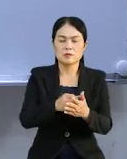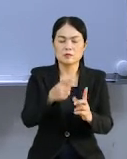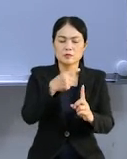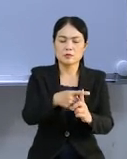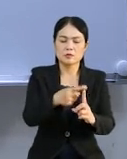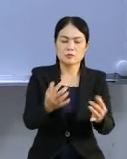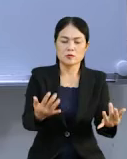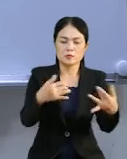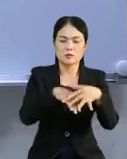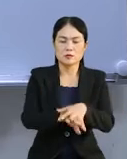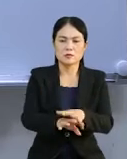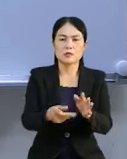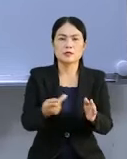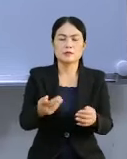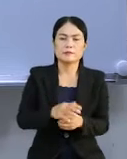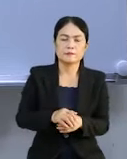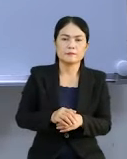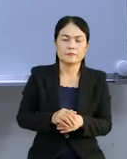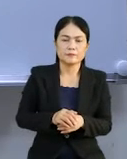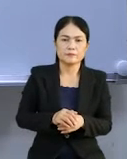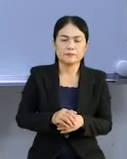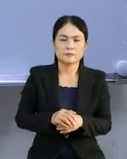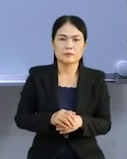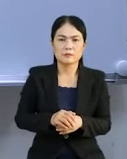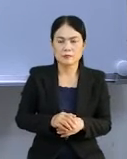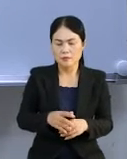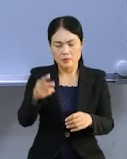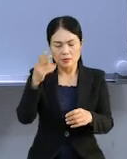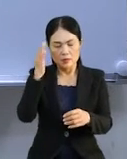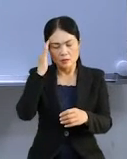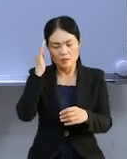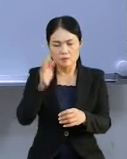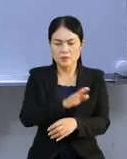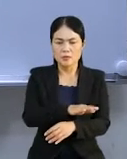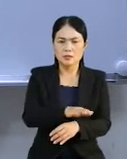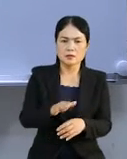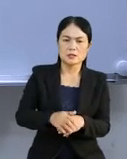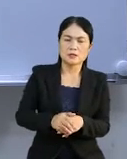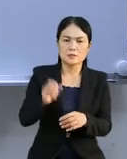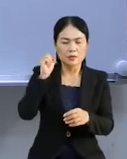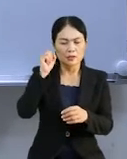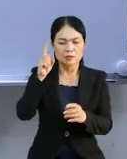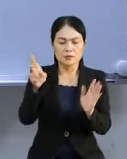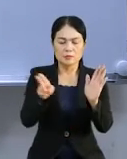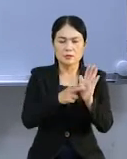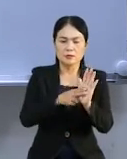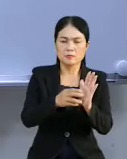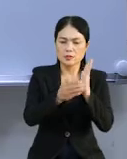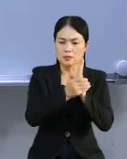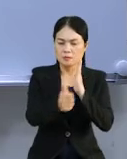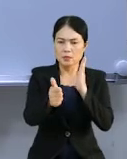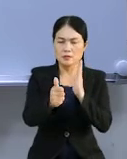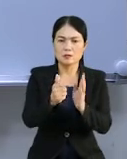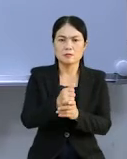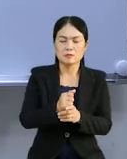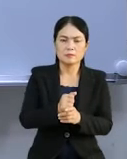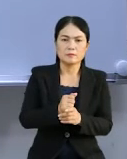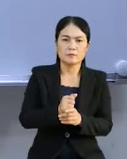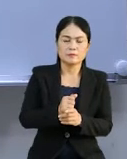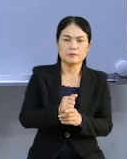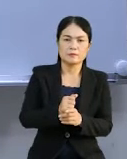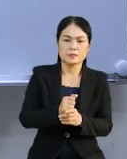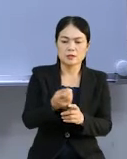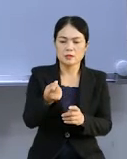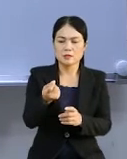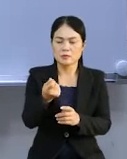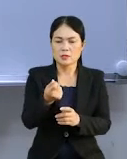một bộ viết bánh chốt khả nỉa. Chẳng đàm bây ai con tặng ngọt khả nỉa. Càng tài dụ chứ bác. Hai nâng xót chúm nhìn nóng ca